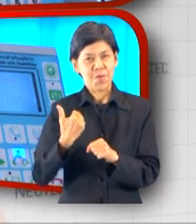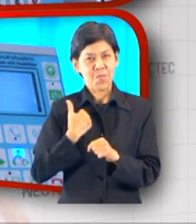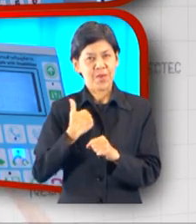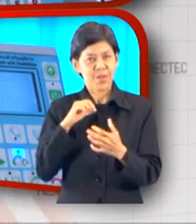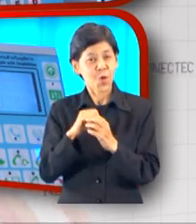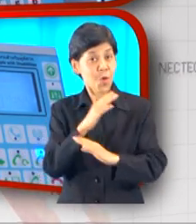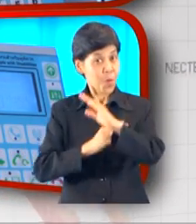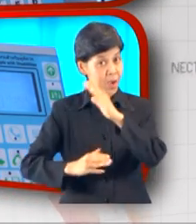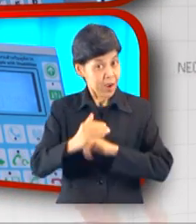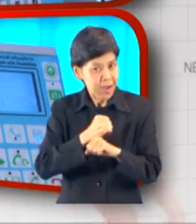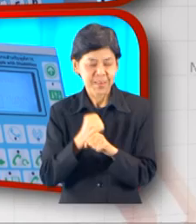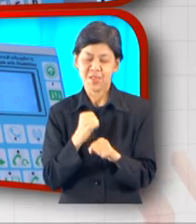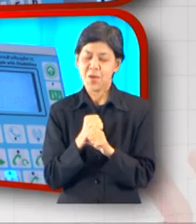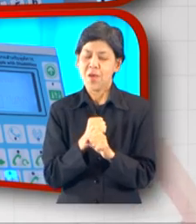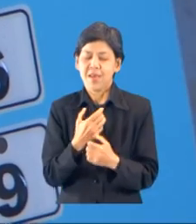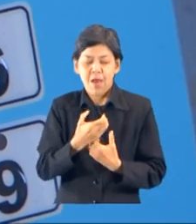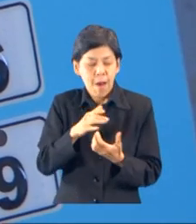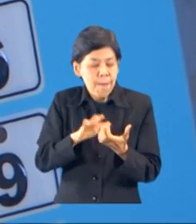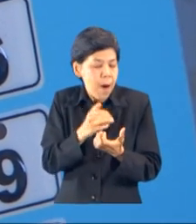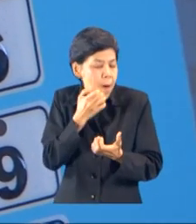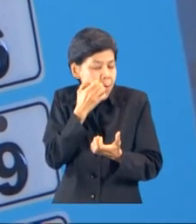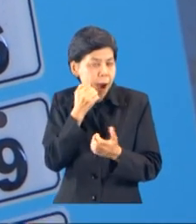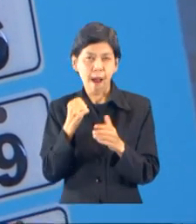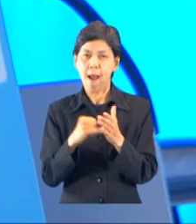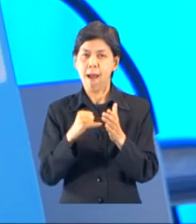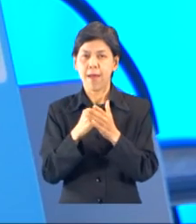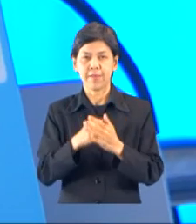นเพื่อผู้พิการจึงถูกพัฒนาขึ้น